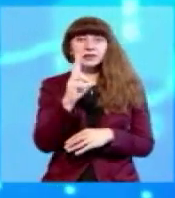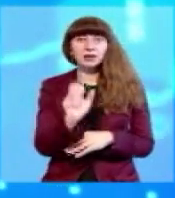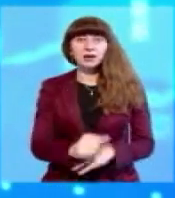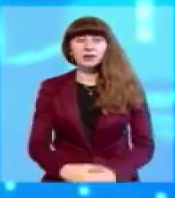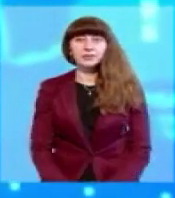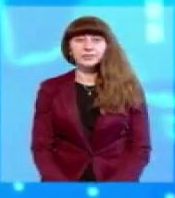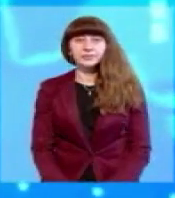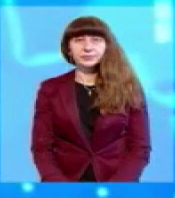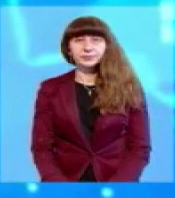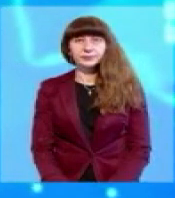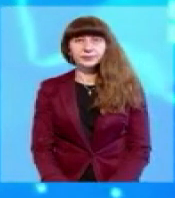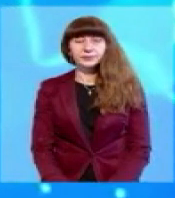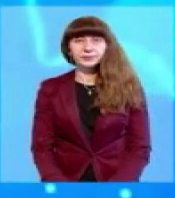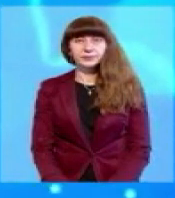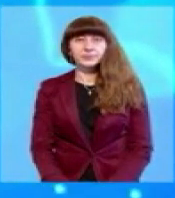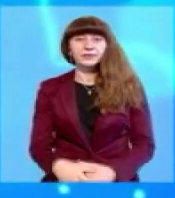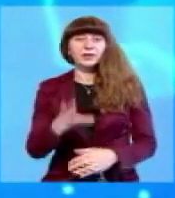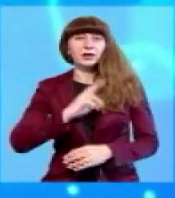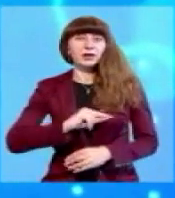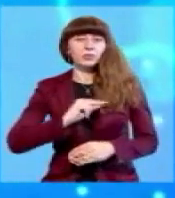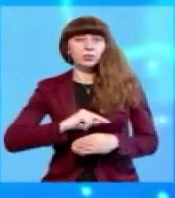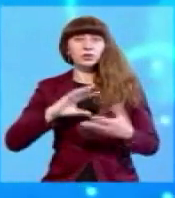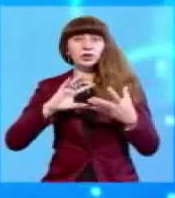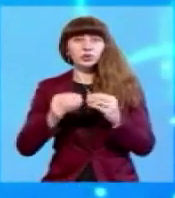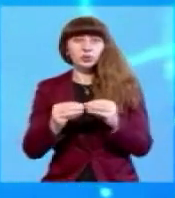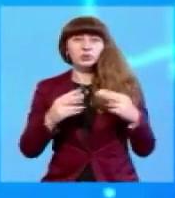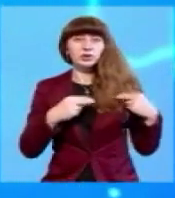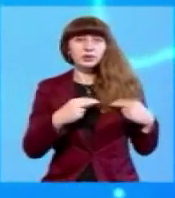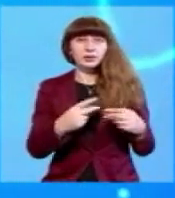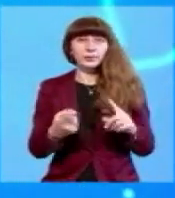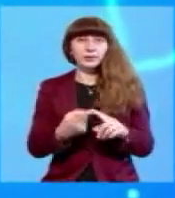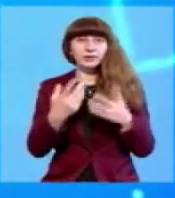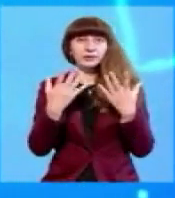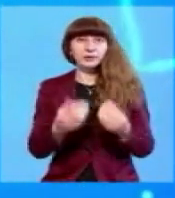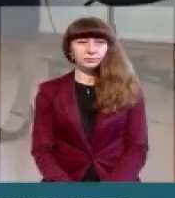арқауы департаменттің бірінші жарты жылдықта атқарған қызметінің қорытындылары болды.